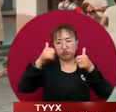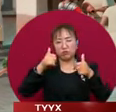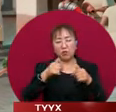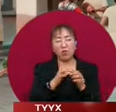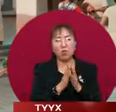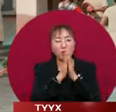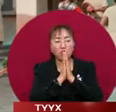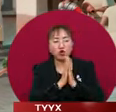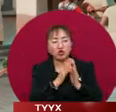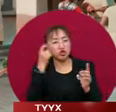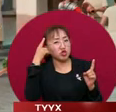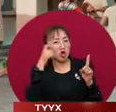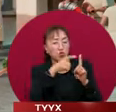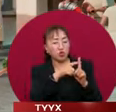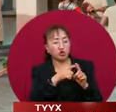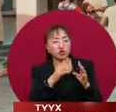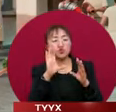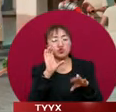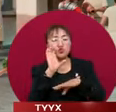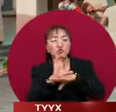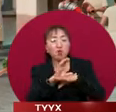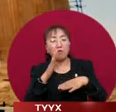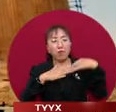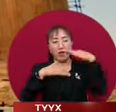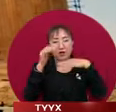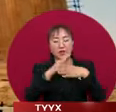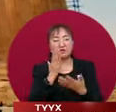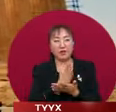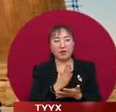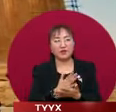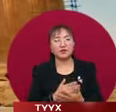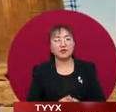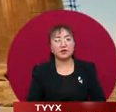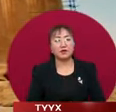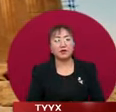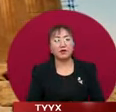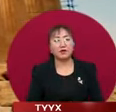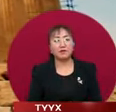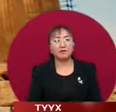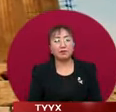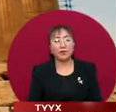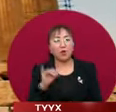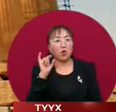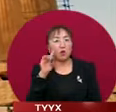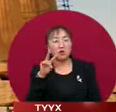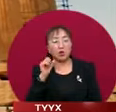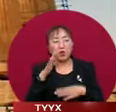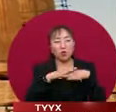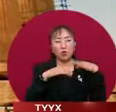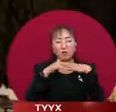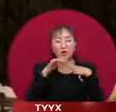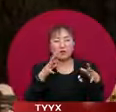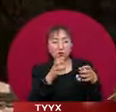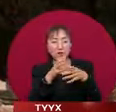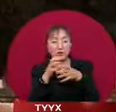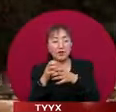Энэ соёл иргэншил нь дэлхий дахинаа олимп, шинжлэх ухаан, философи, засаглал, урлаг, уран баримлаараа маш алдартай